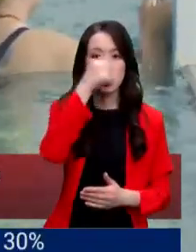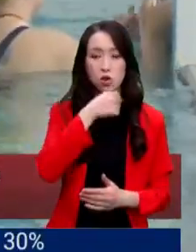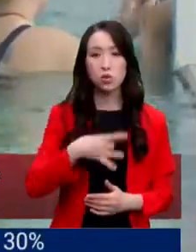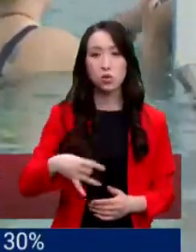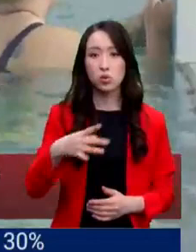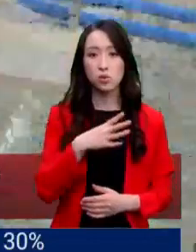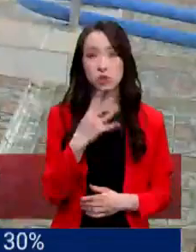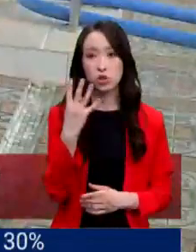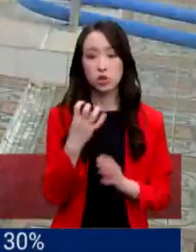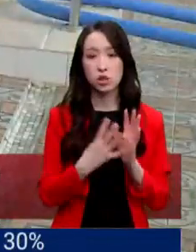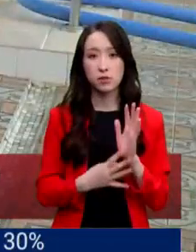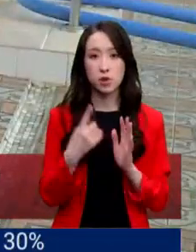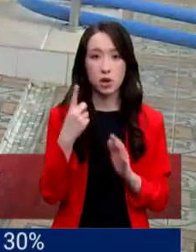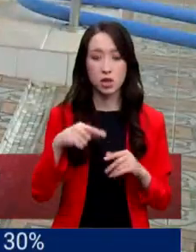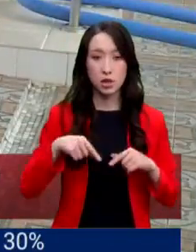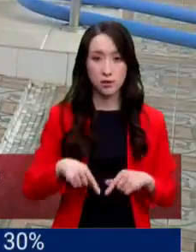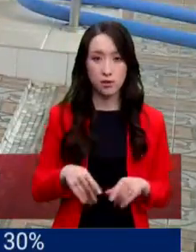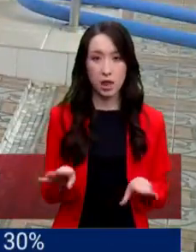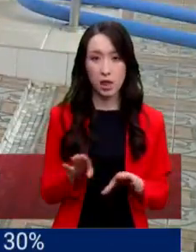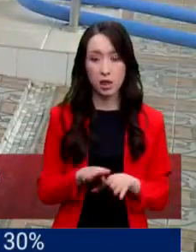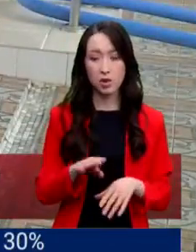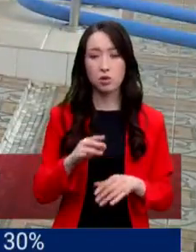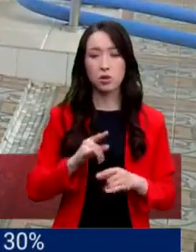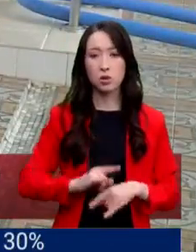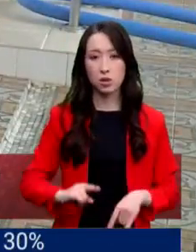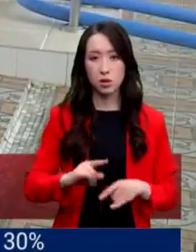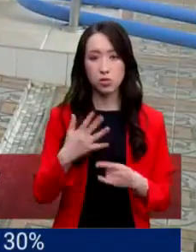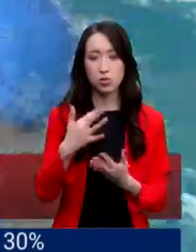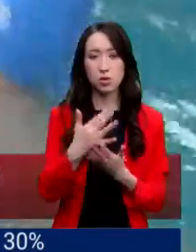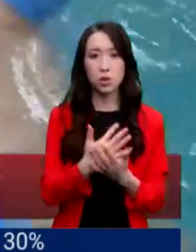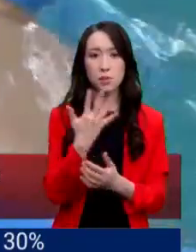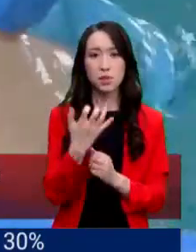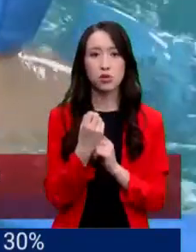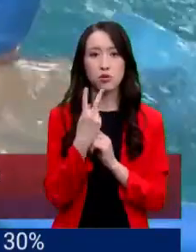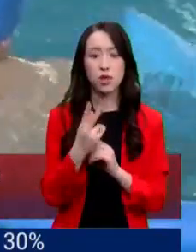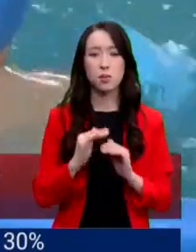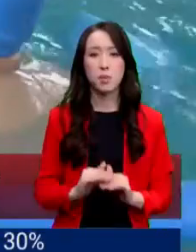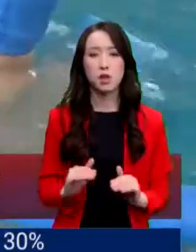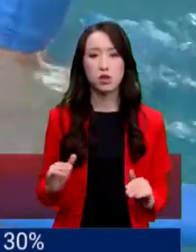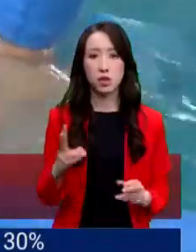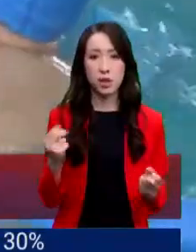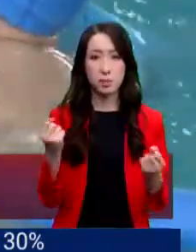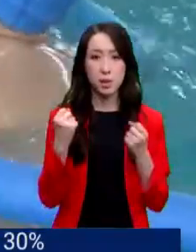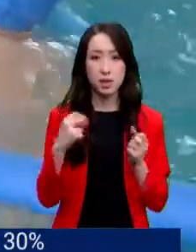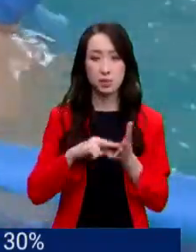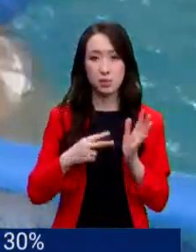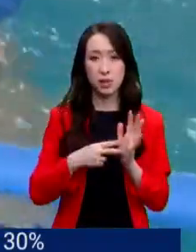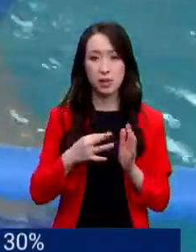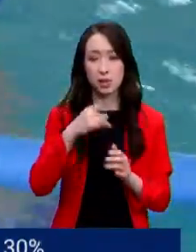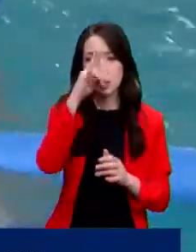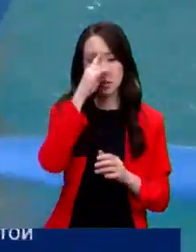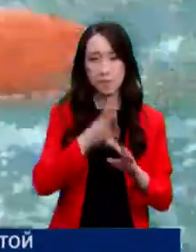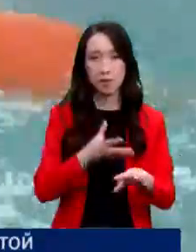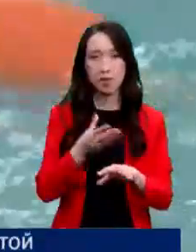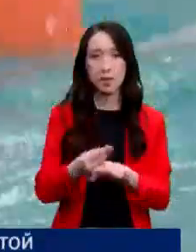было 491, то в этом такой диагноз уже стоит в медкарте у 512 малышей. На спортивный проект из бюджета было